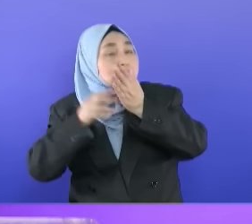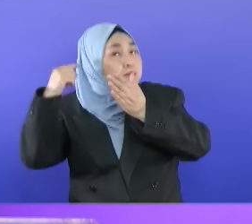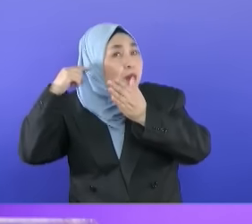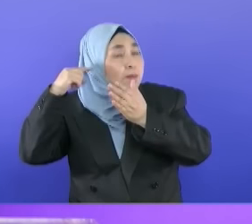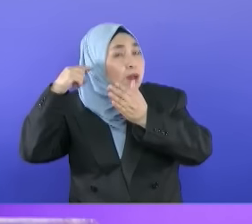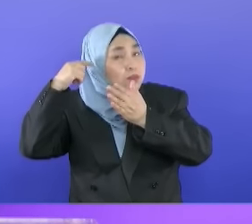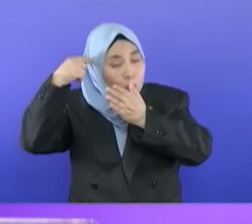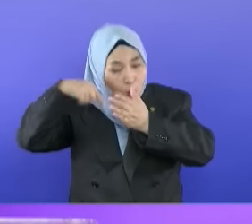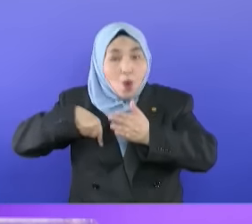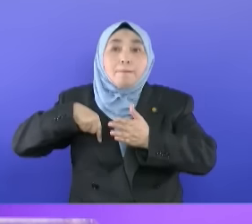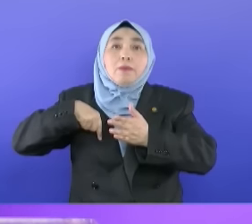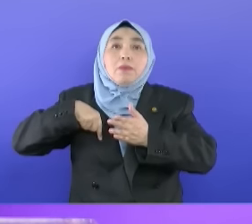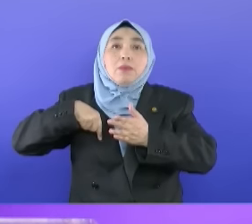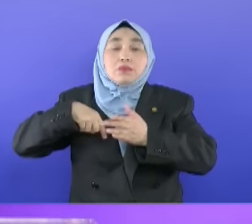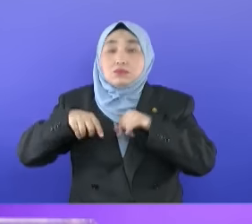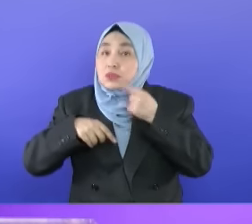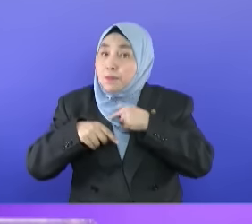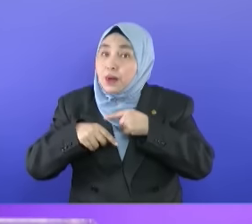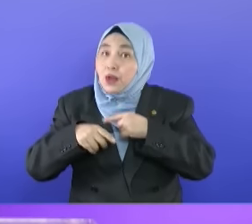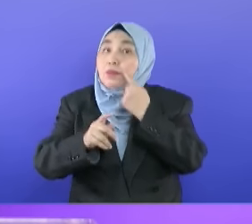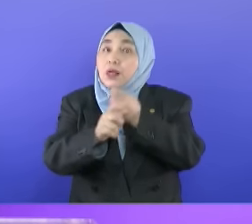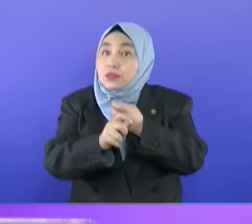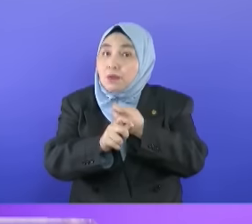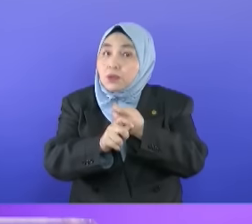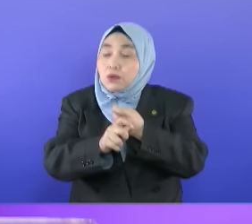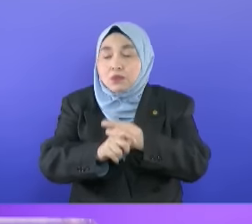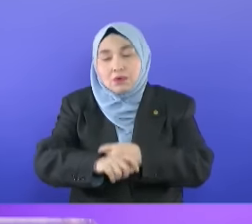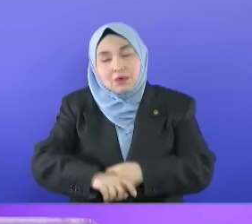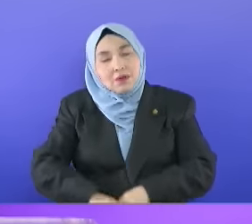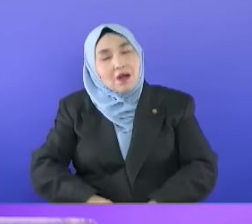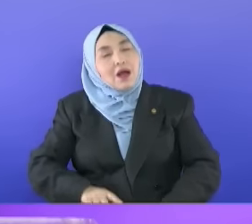telinga terus masuk ke hati siapkah yang menentukannya